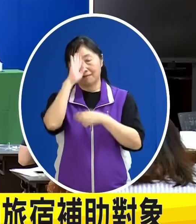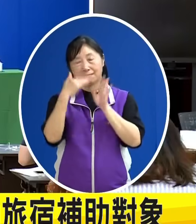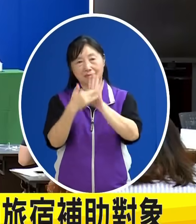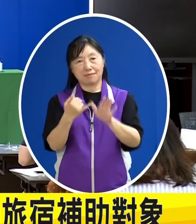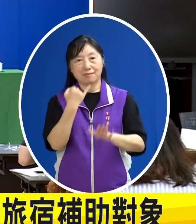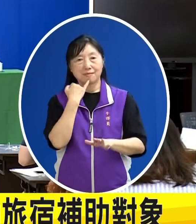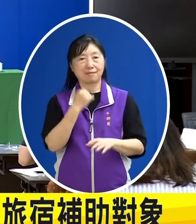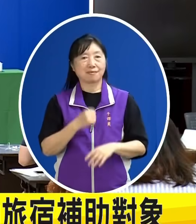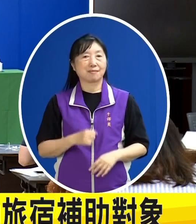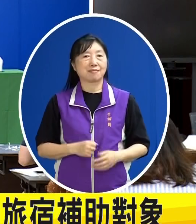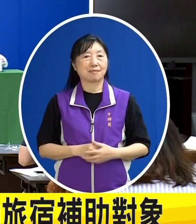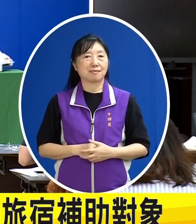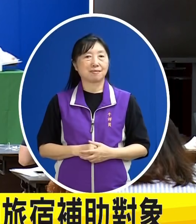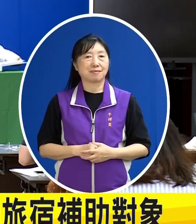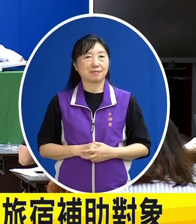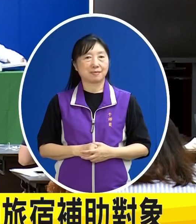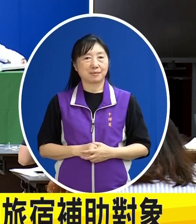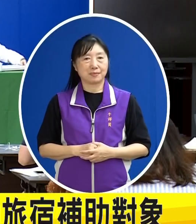谢。